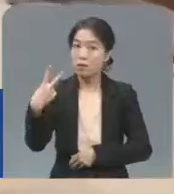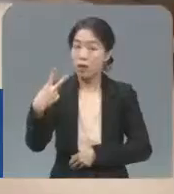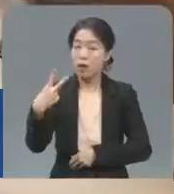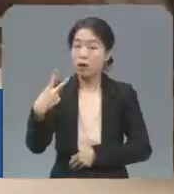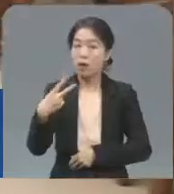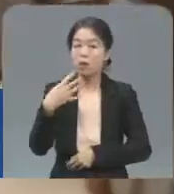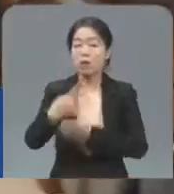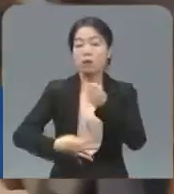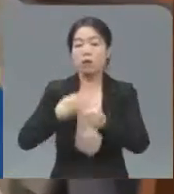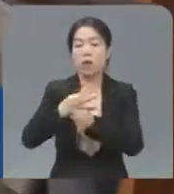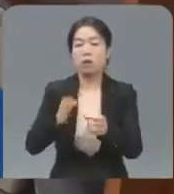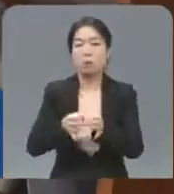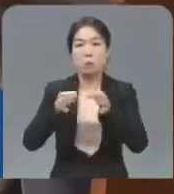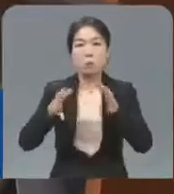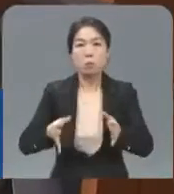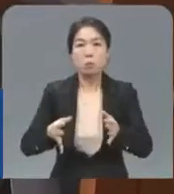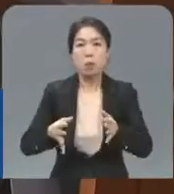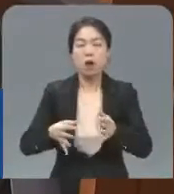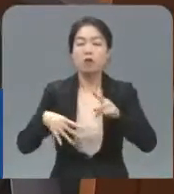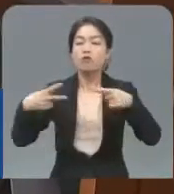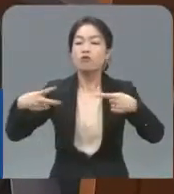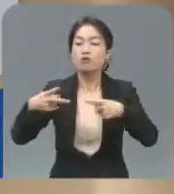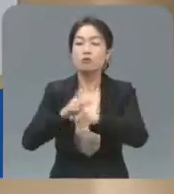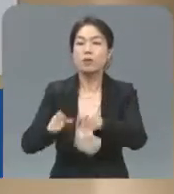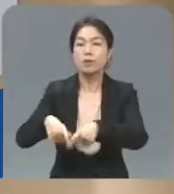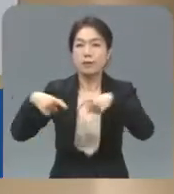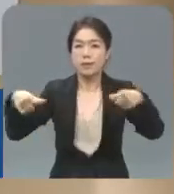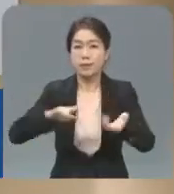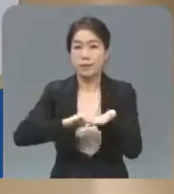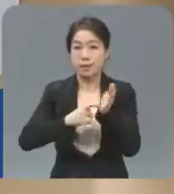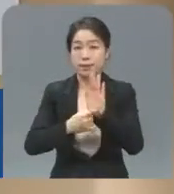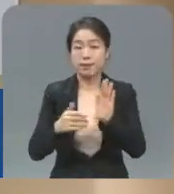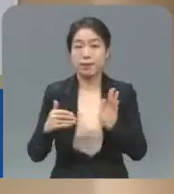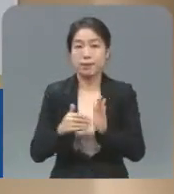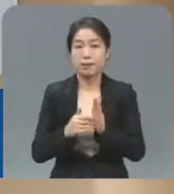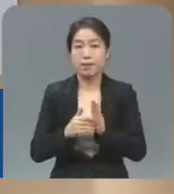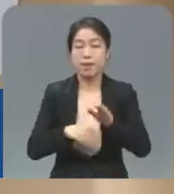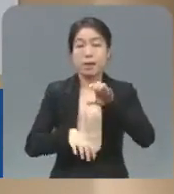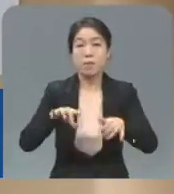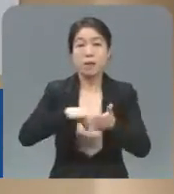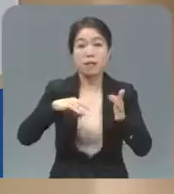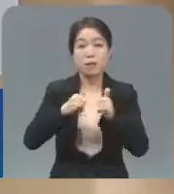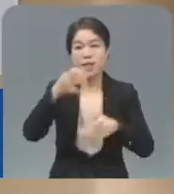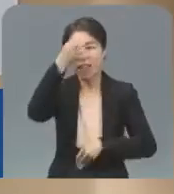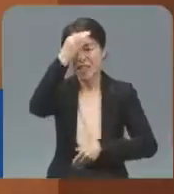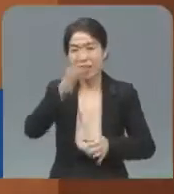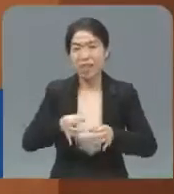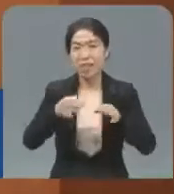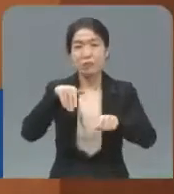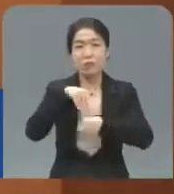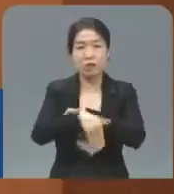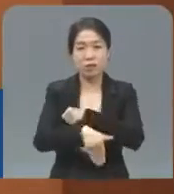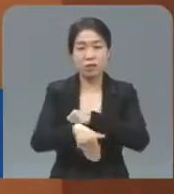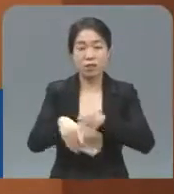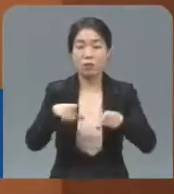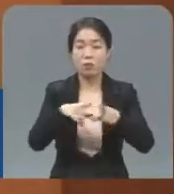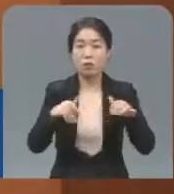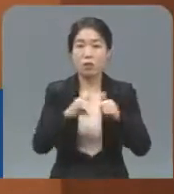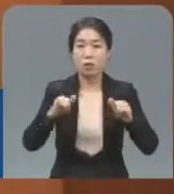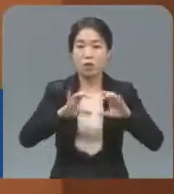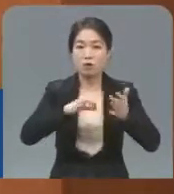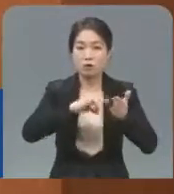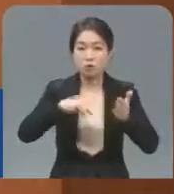건으로 4년 만에 2배 이상 증가한 것으로 집계됐습니다. 마을세무사는 재능기부 형태를 통해 서민들에게